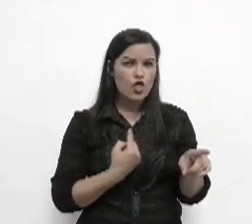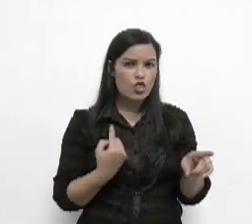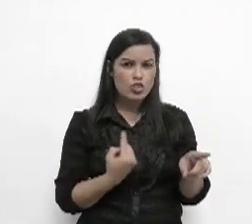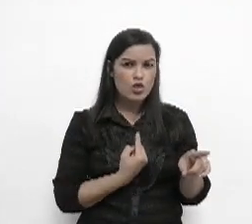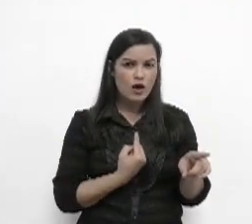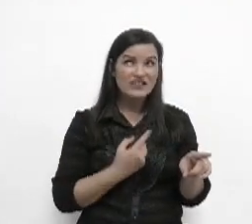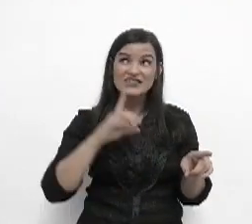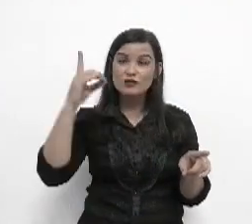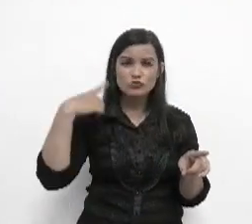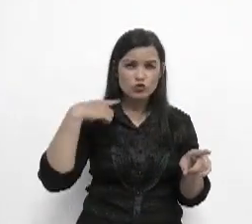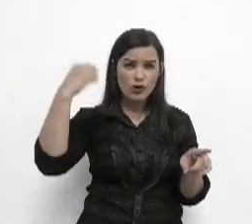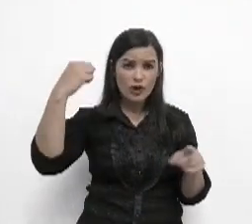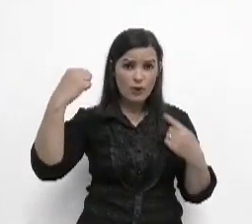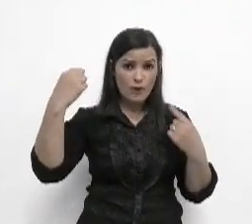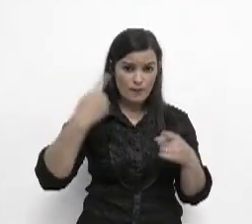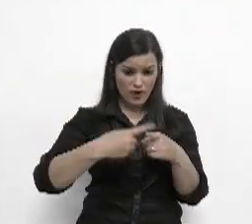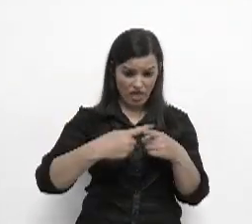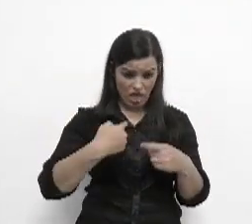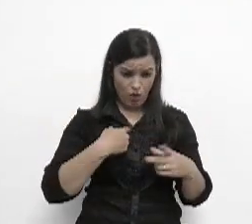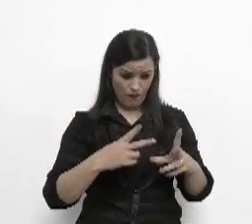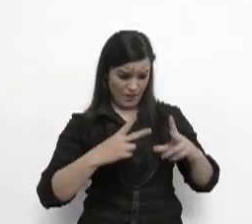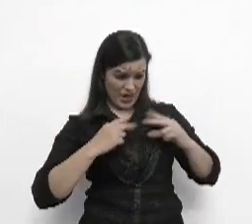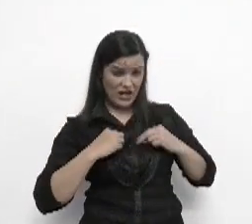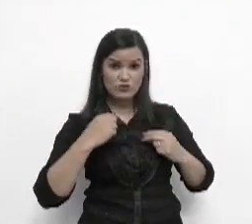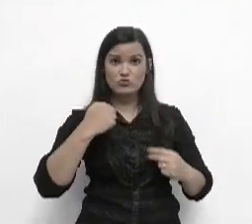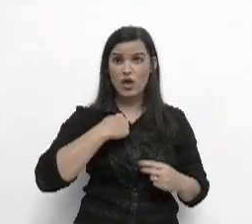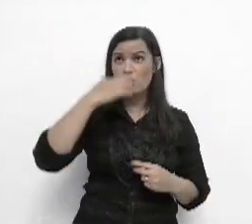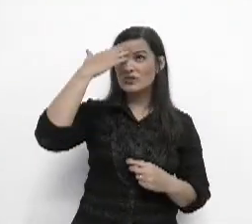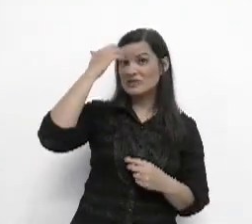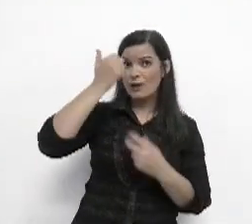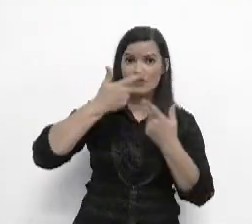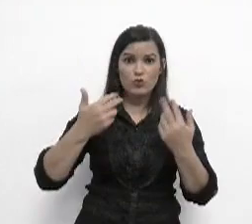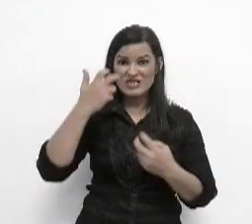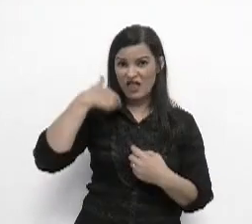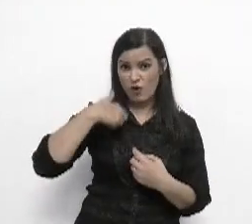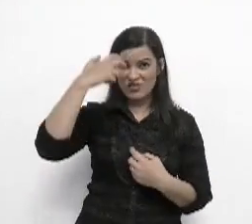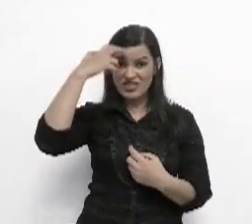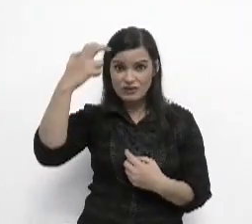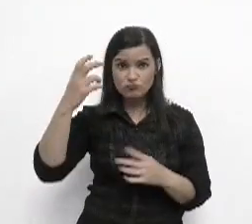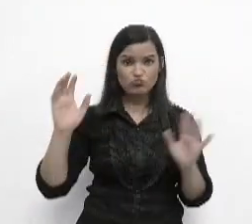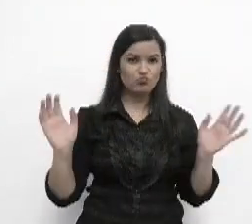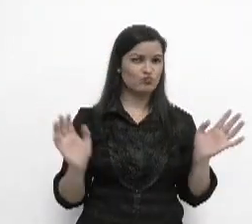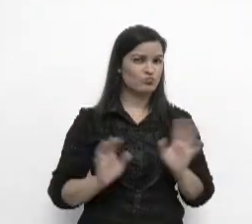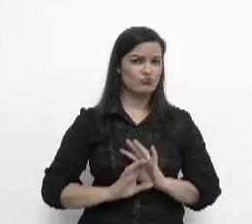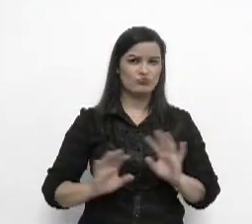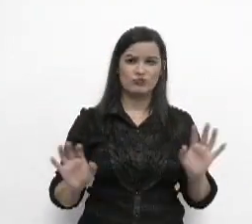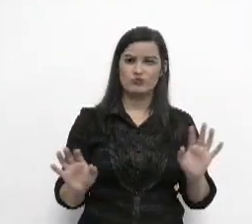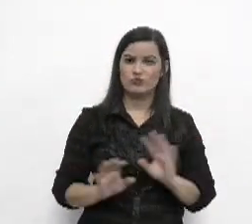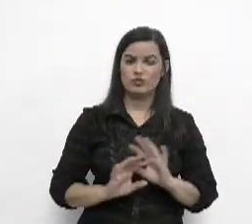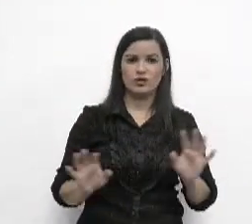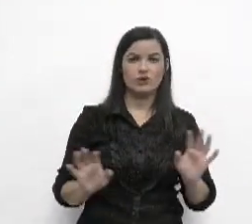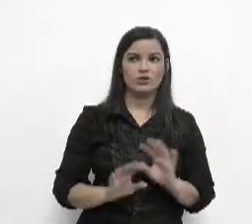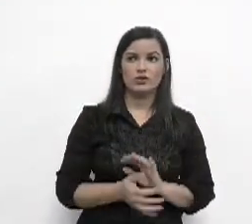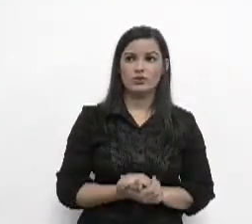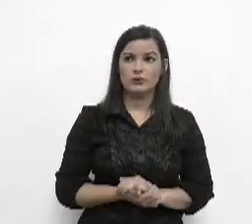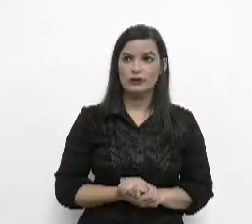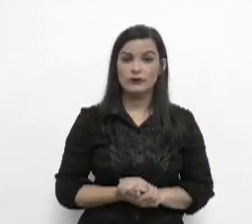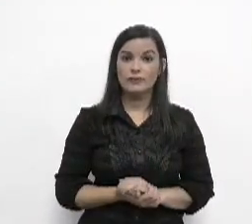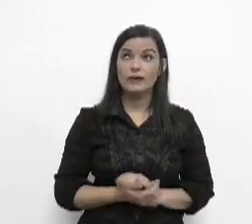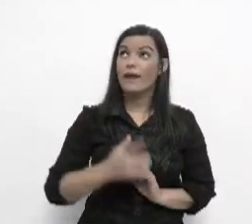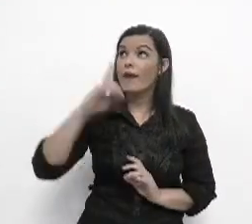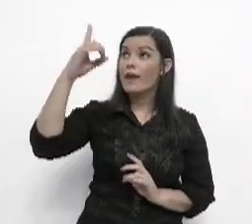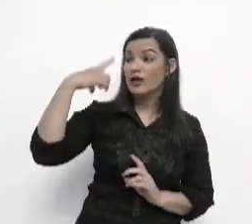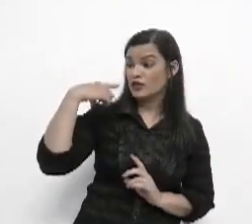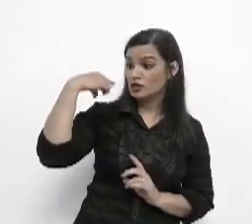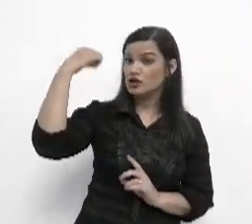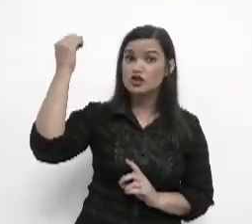condição e a nossa situação? 하나님이 우리를 사명자로 부르신 것은 하나님의 선택에 의해 우리가 부름을 받았습니다. Saiba que nós fomos chamados